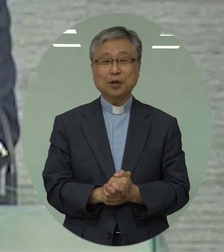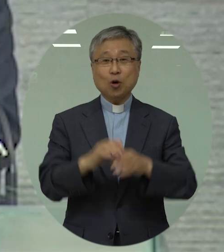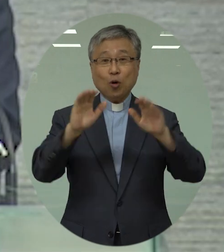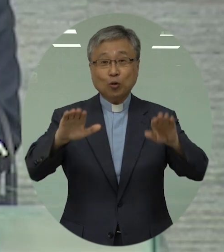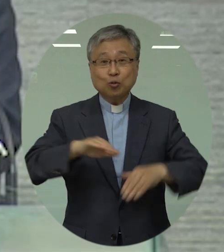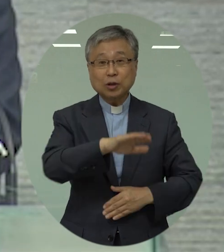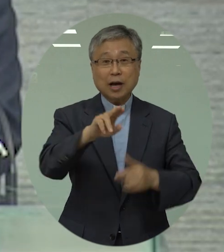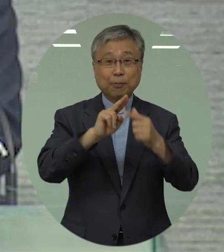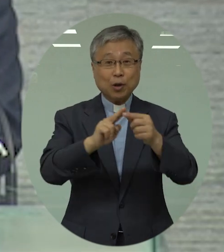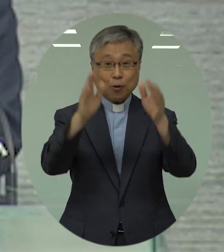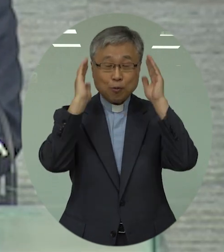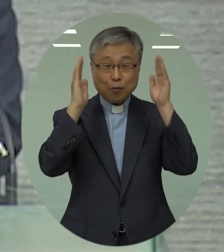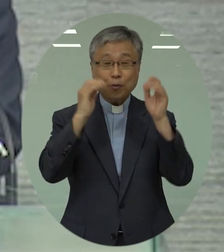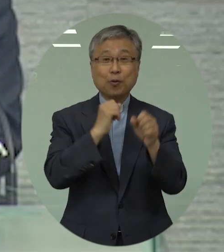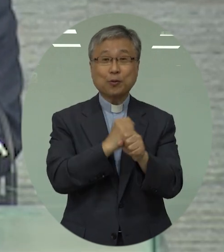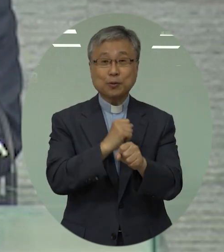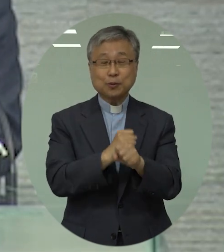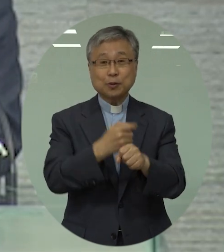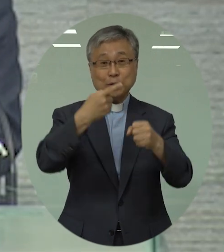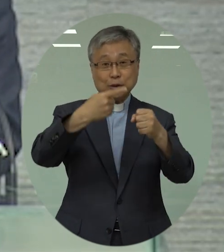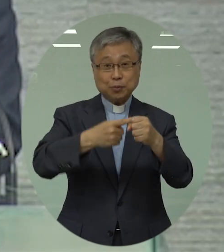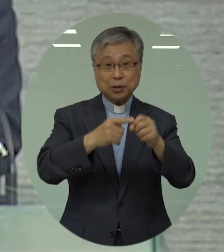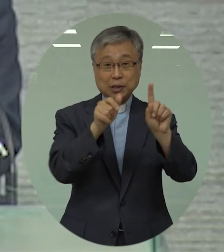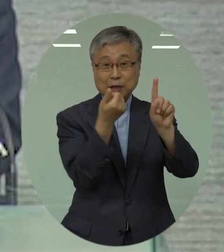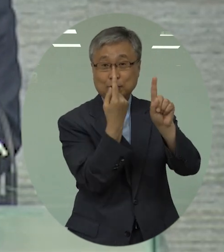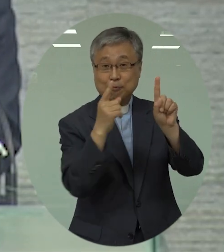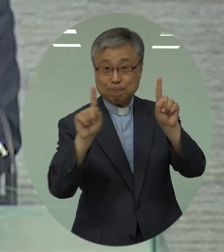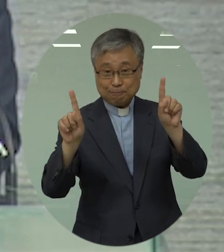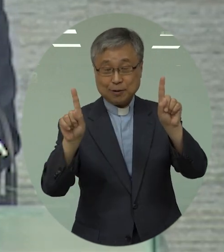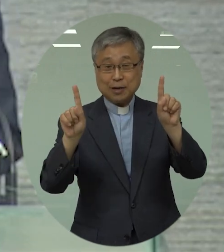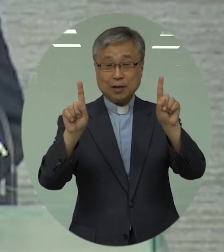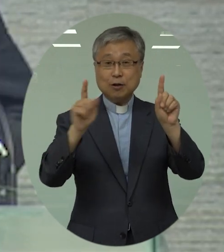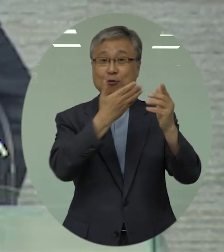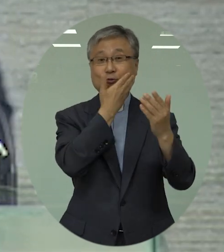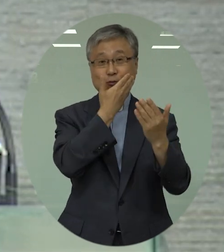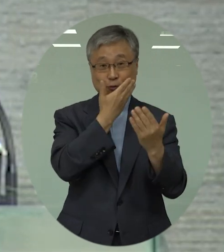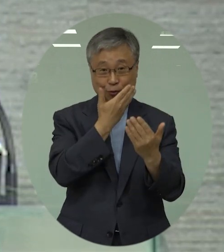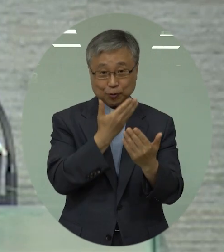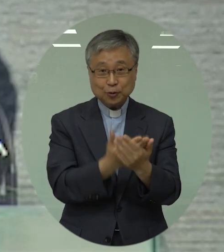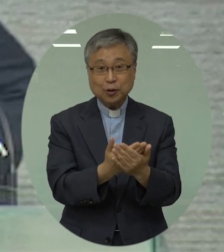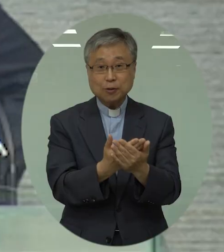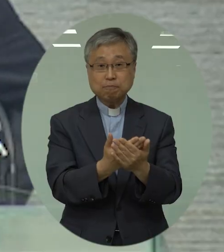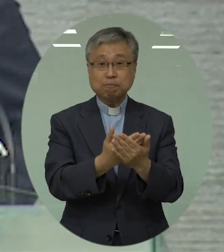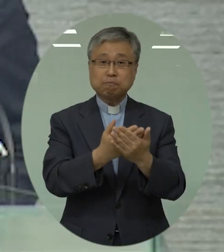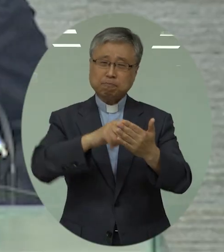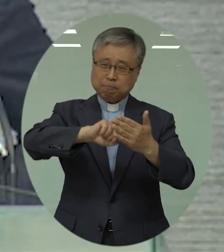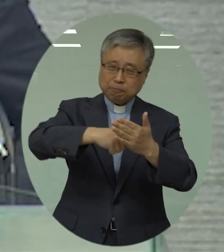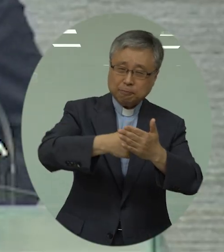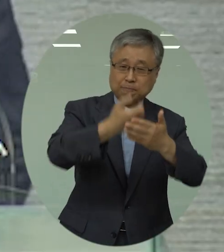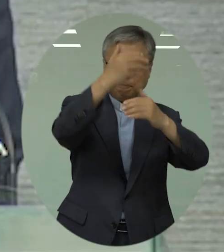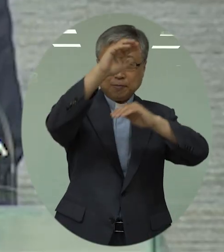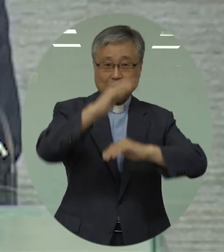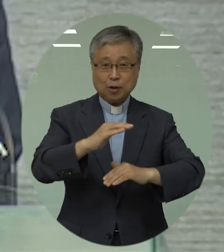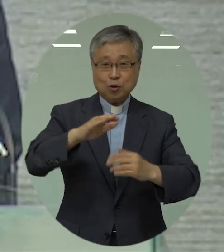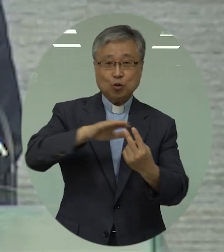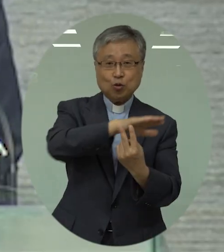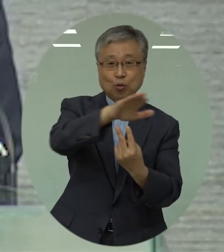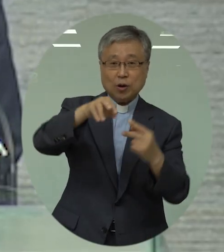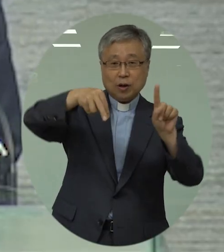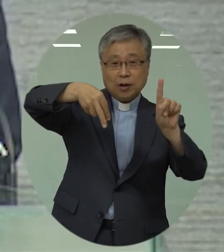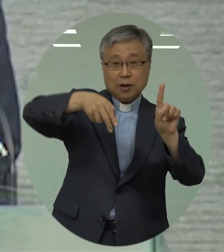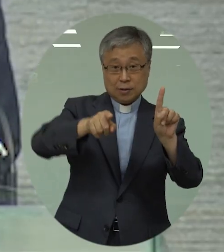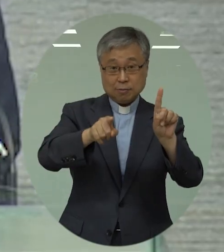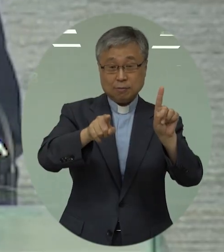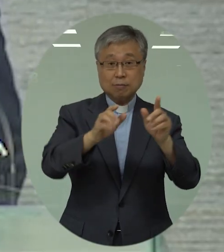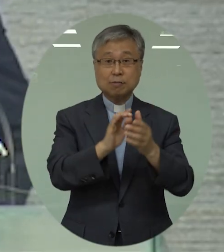오늘 우리가 함께 공부할 이 첫 번째 과의 중요한 키 텍스트가 요한 1서인데 사도